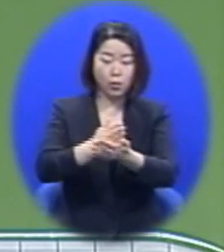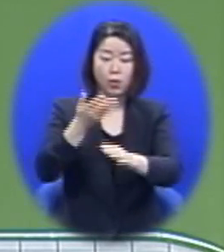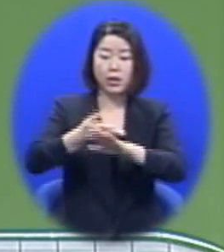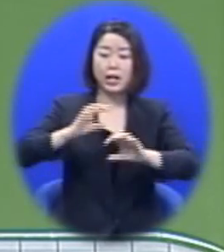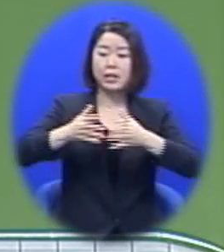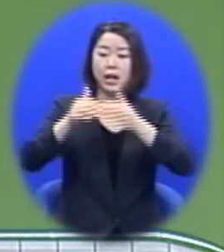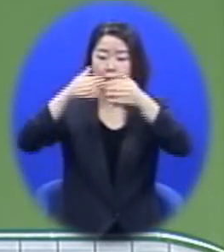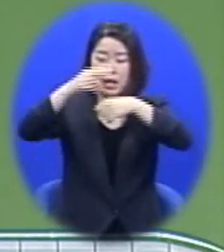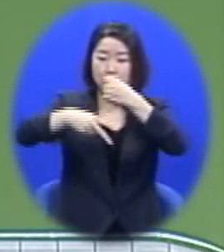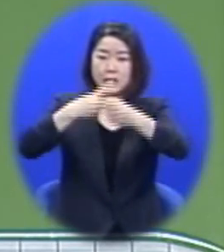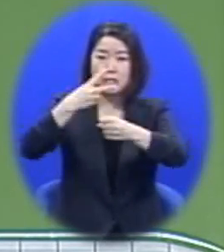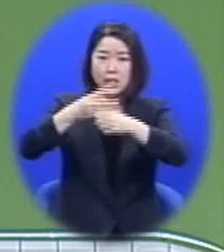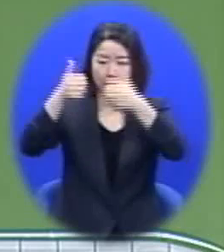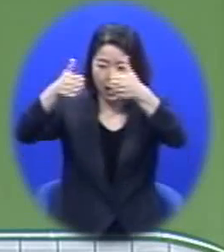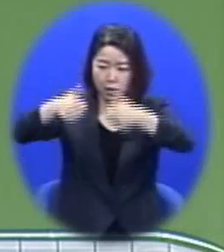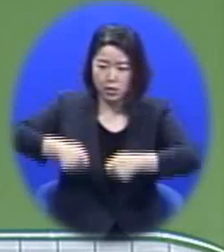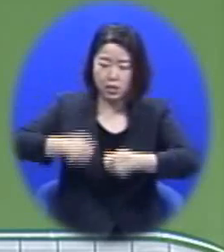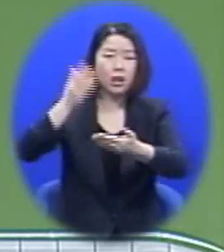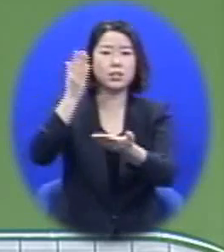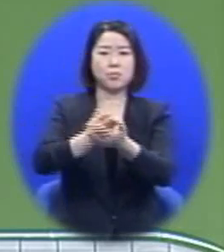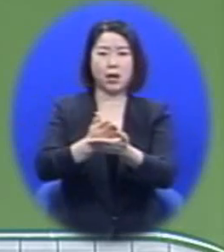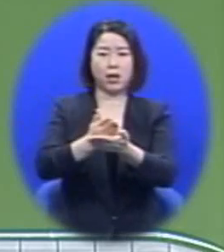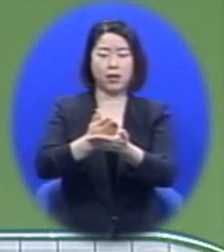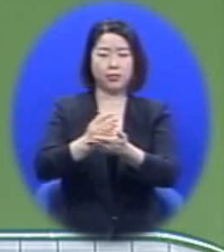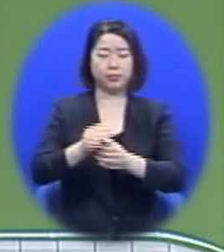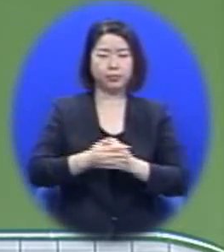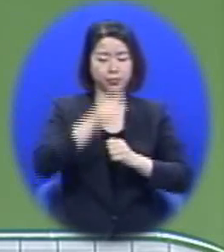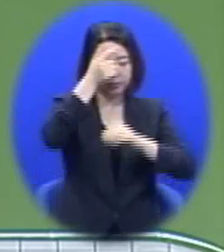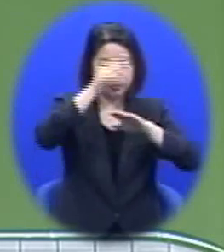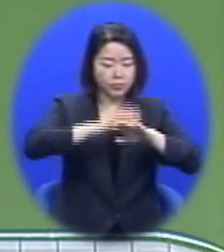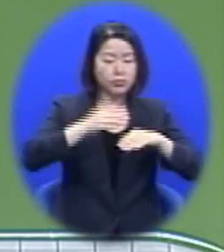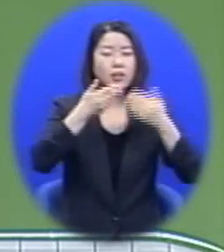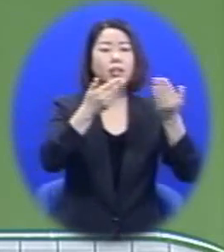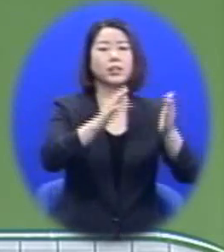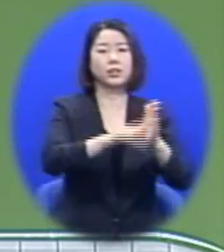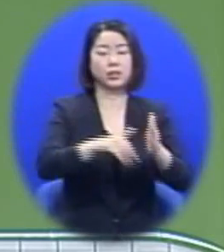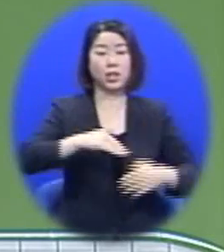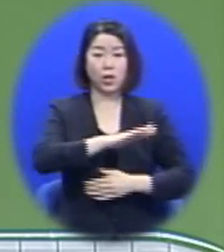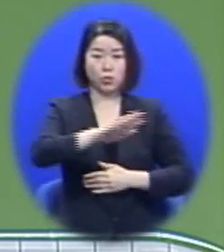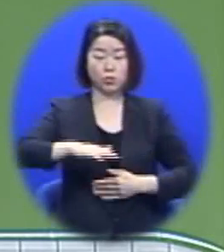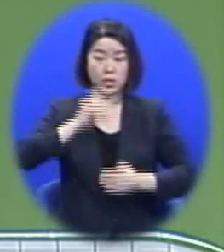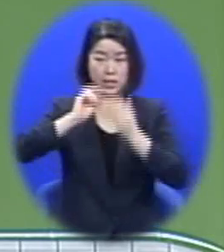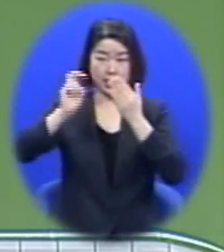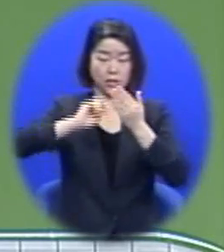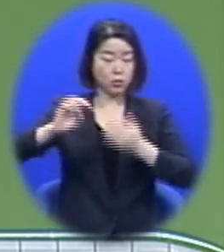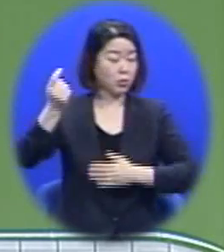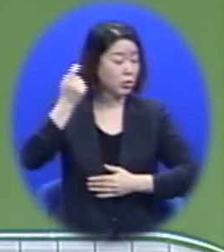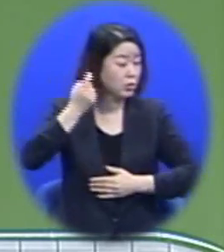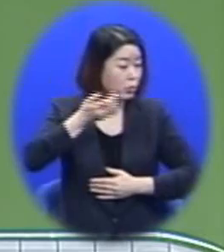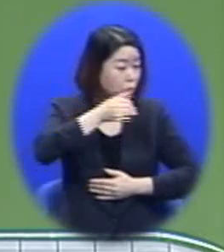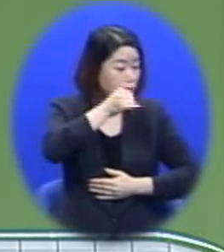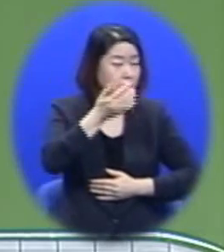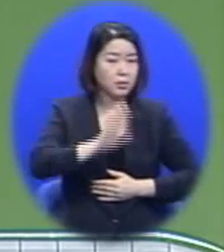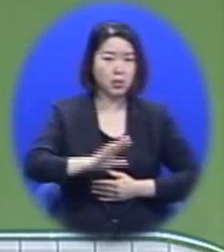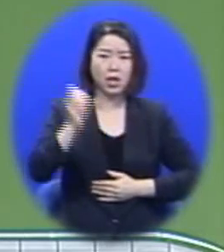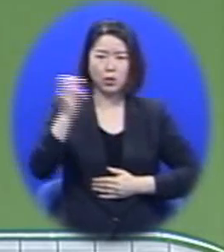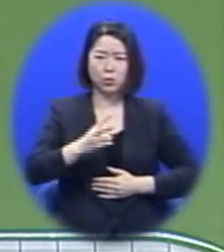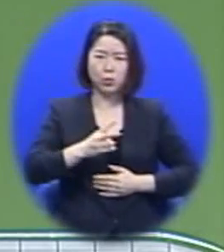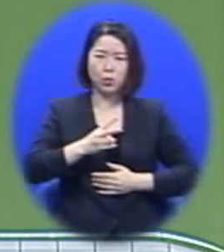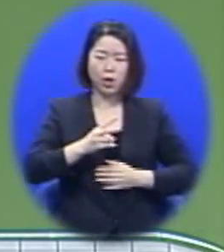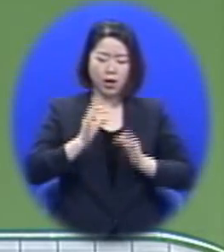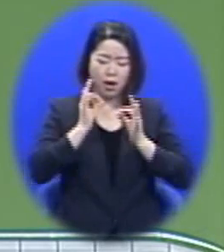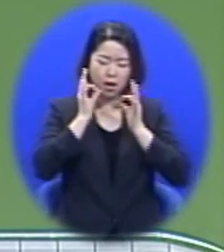말아라. 예배 드릴 때 하나님은 우리의 찬송을 들으시지만 또 우리들에게